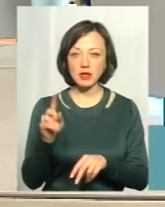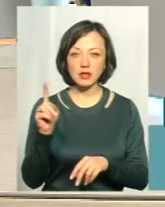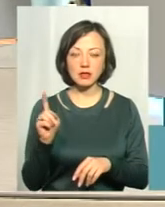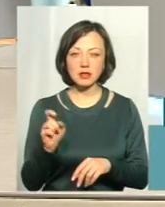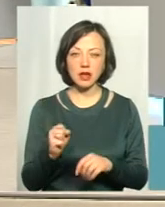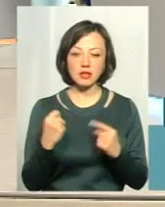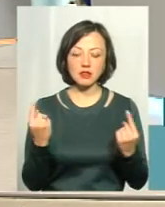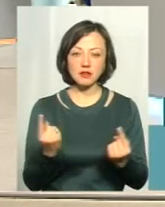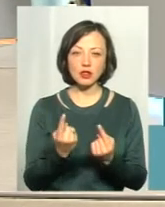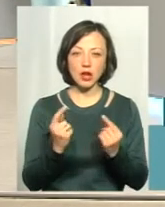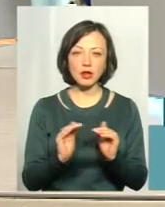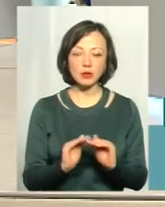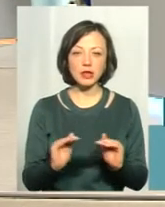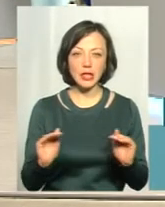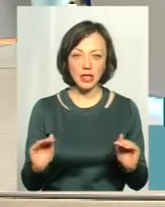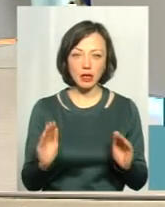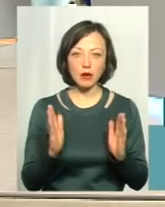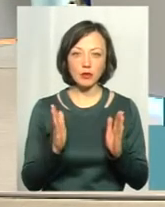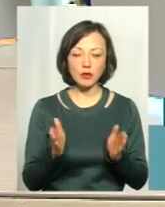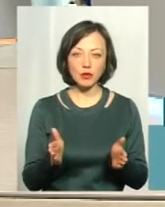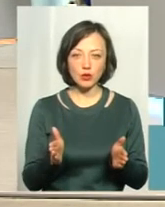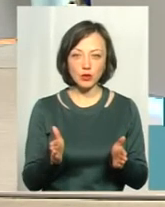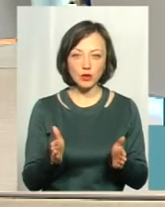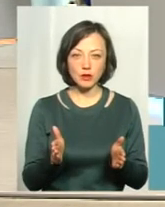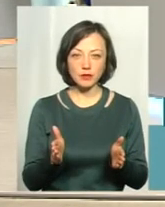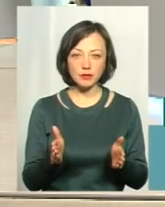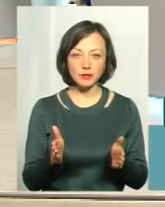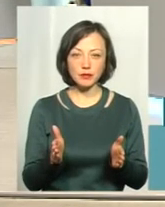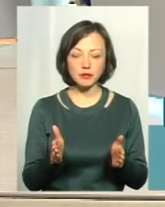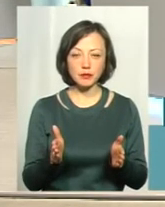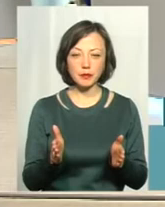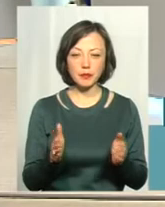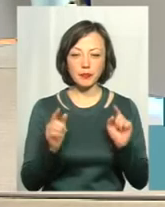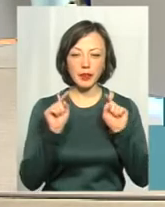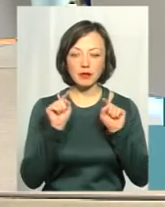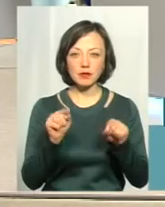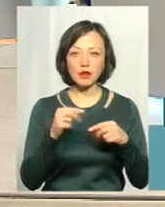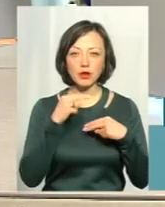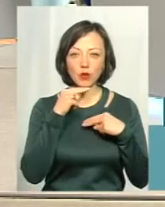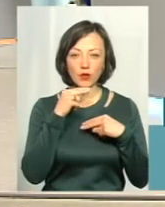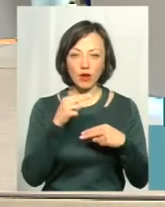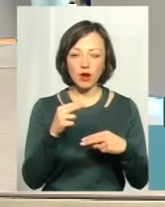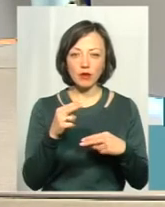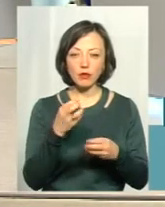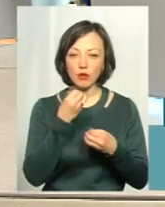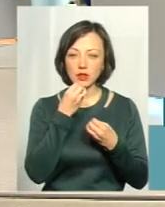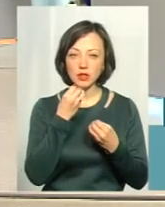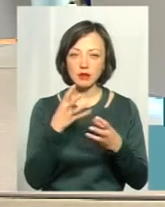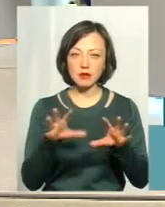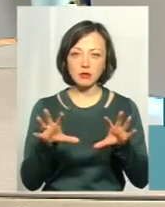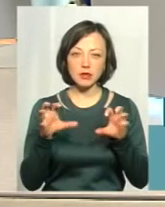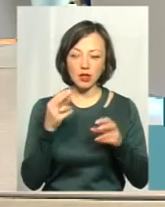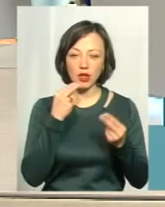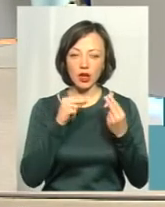спостерігати за звичайними дітками, будуть як звертати увагу, ну, як кажуть, позитивне